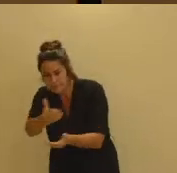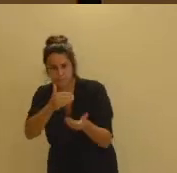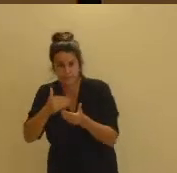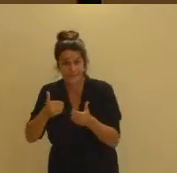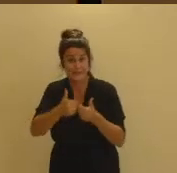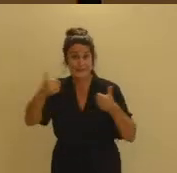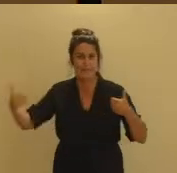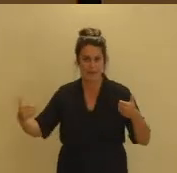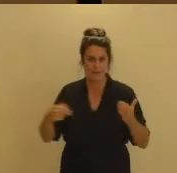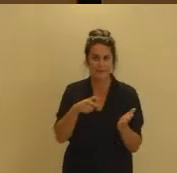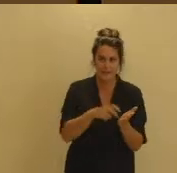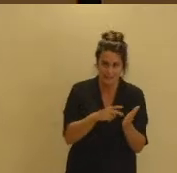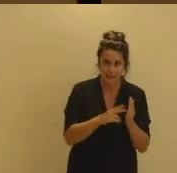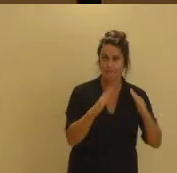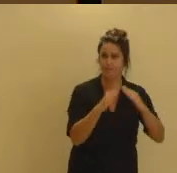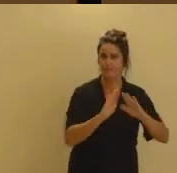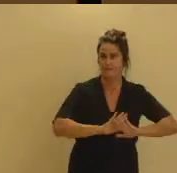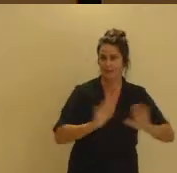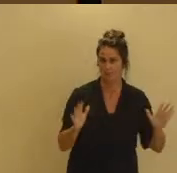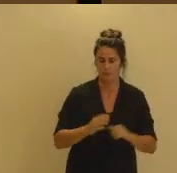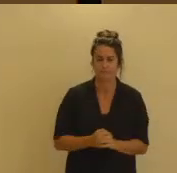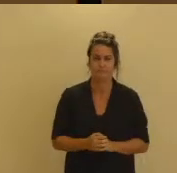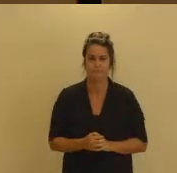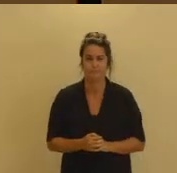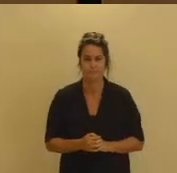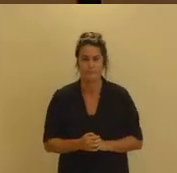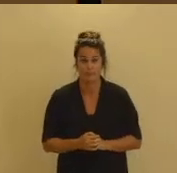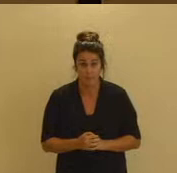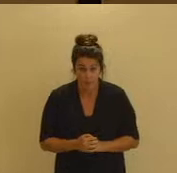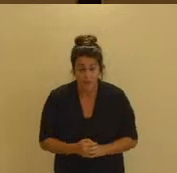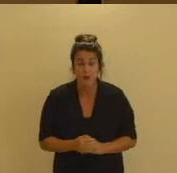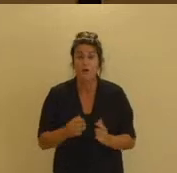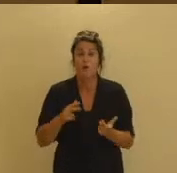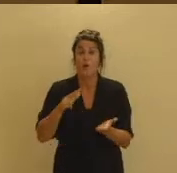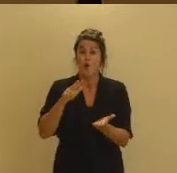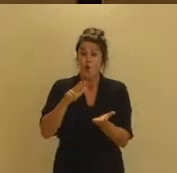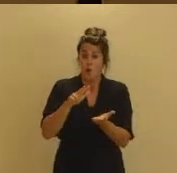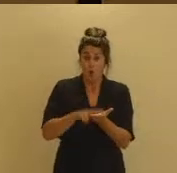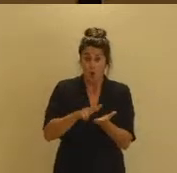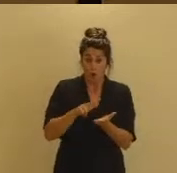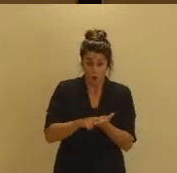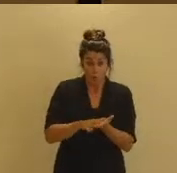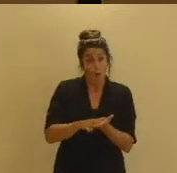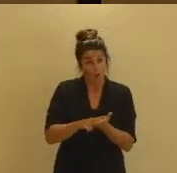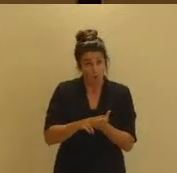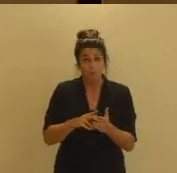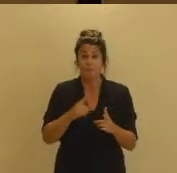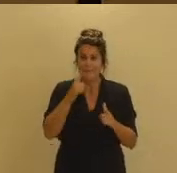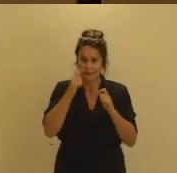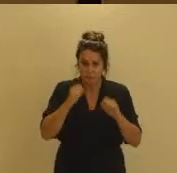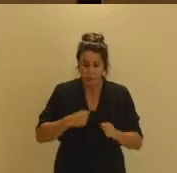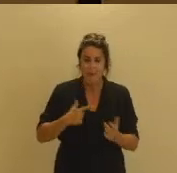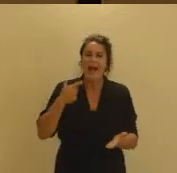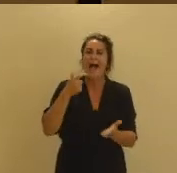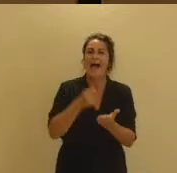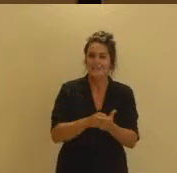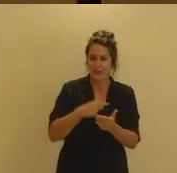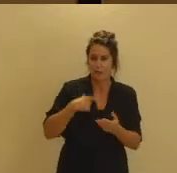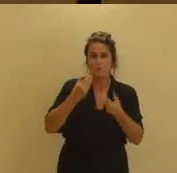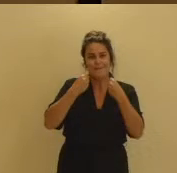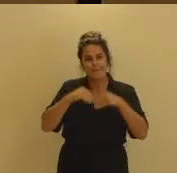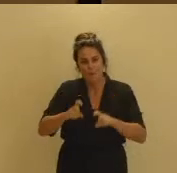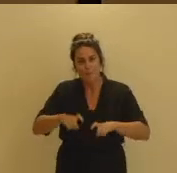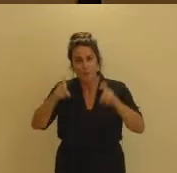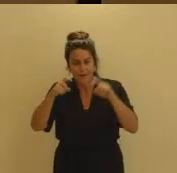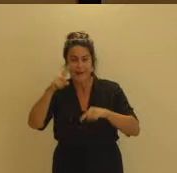Ces logements seront durablement accessibles grâce à une clause antispéculative illimitée dans le temps